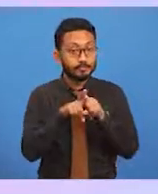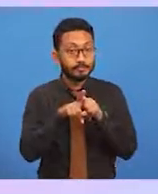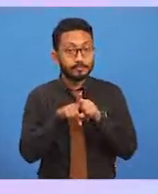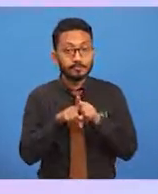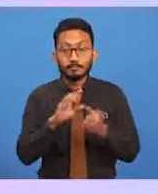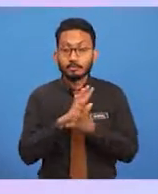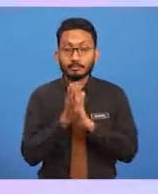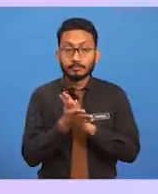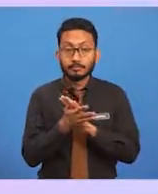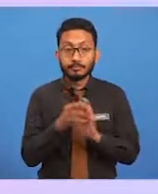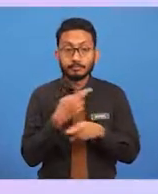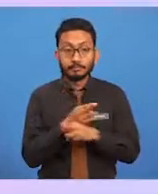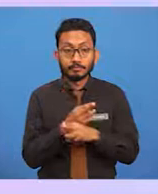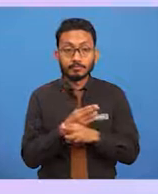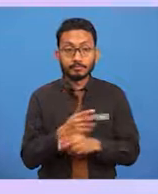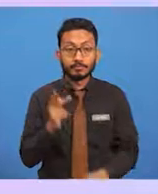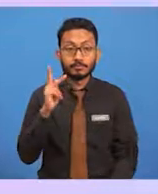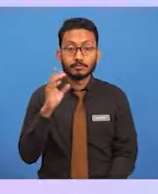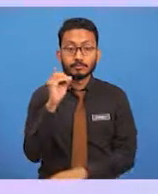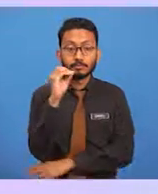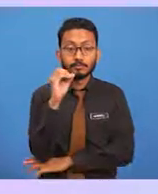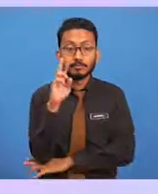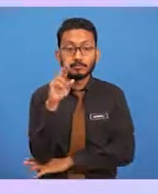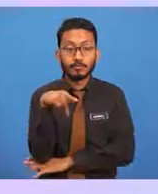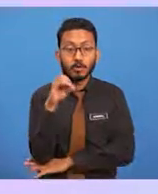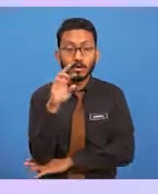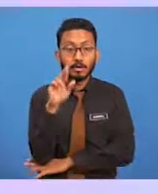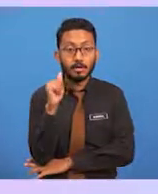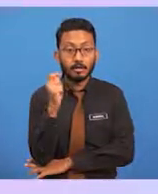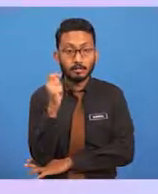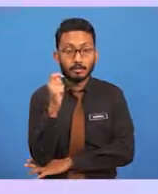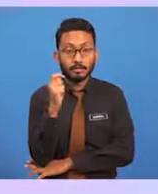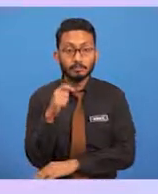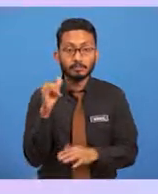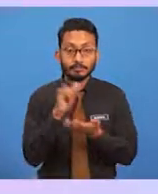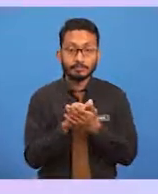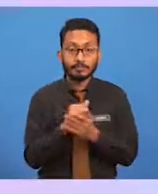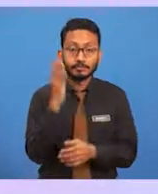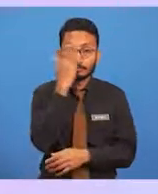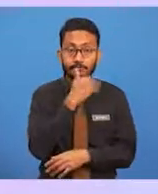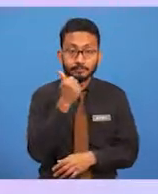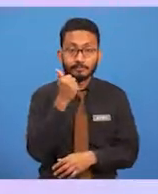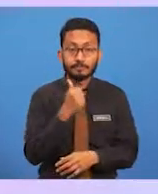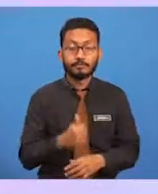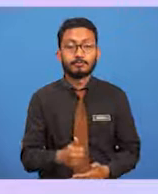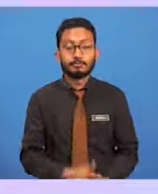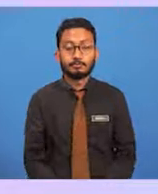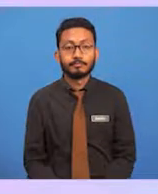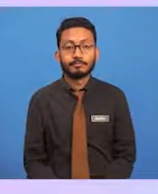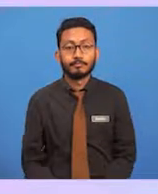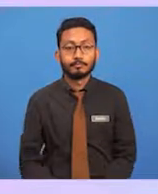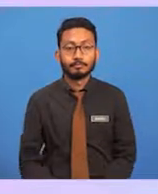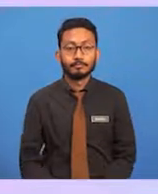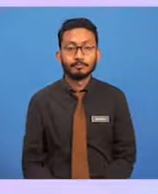itu mempunyai daya tarikan yang mantap. Seterusnya akan menjadikan sesebuah organisasi